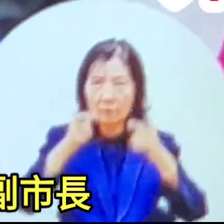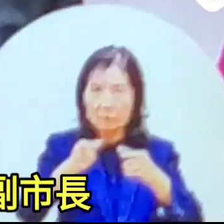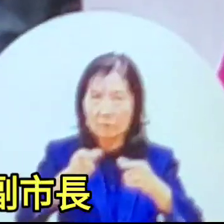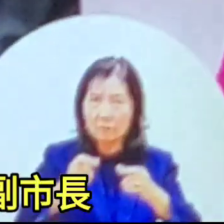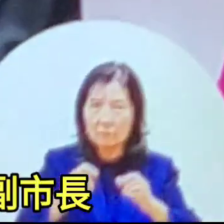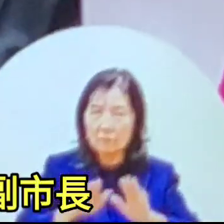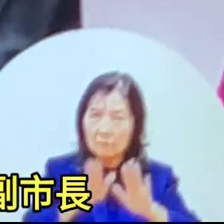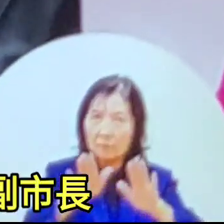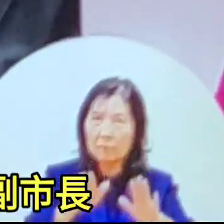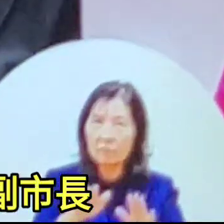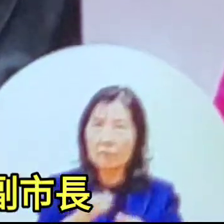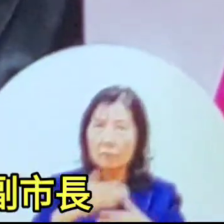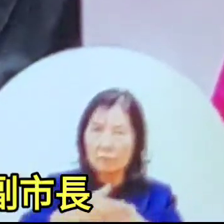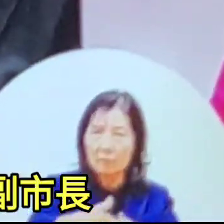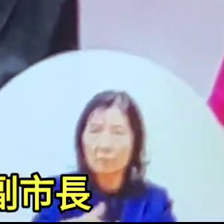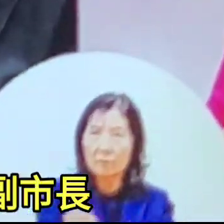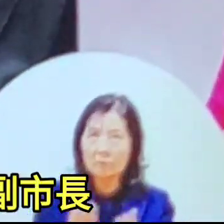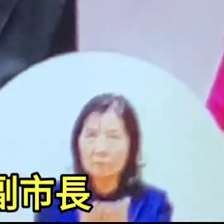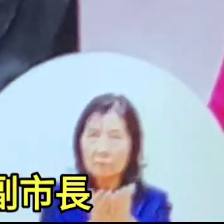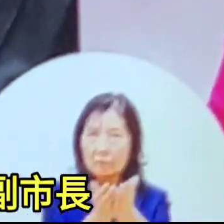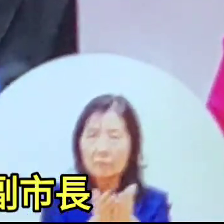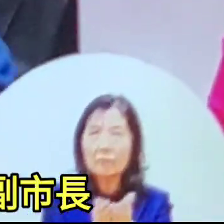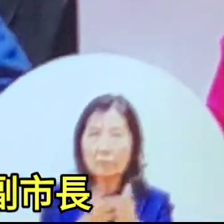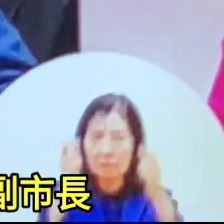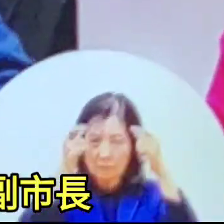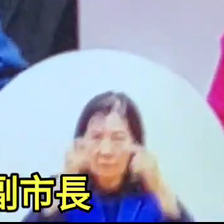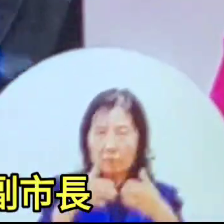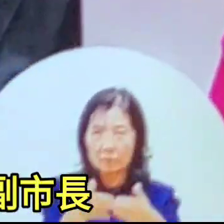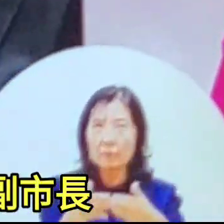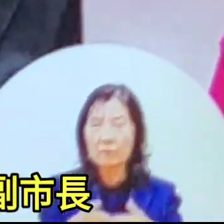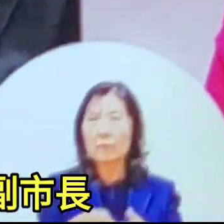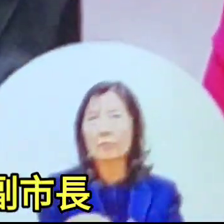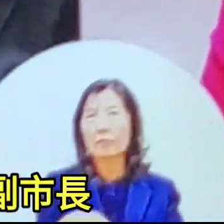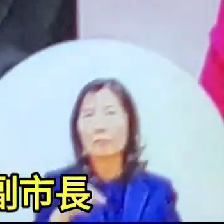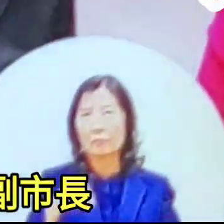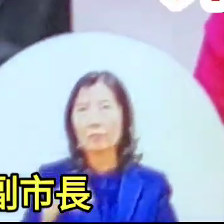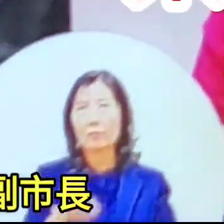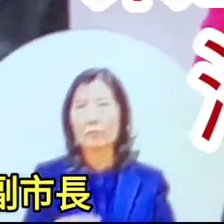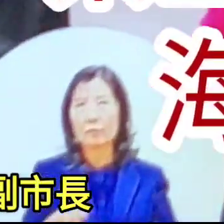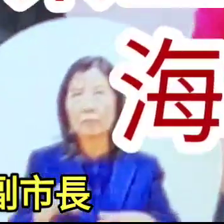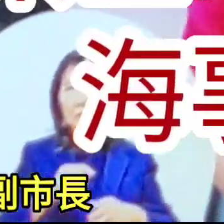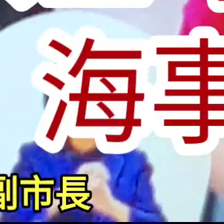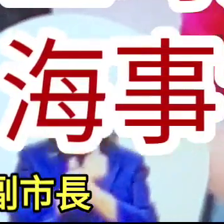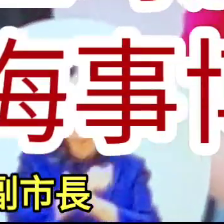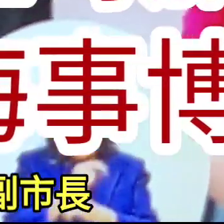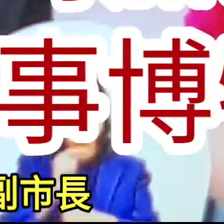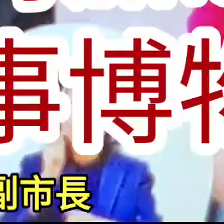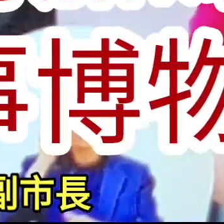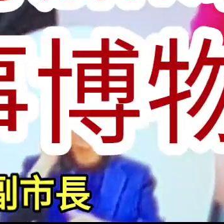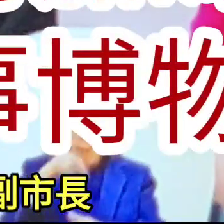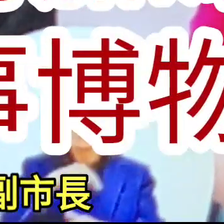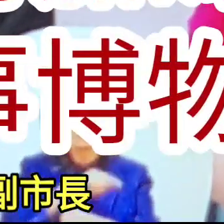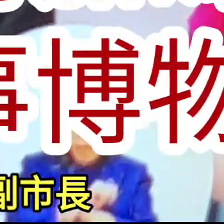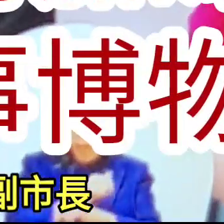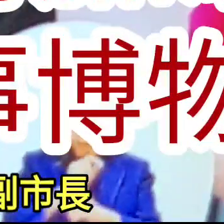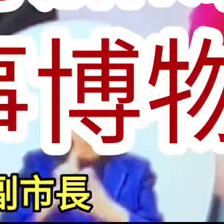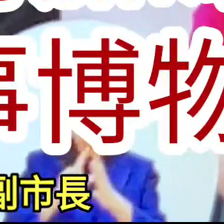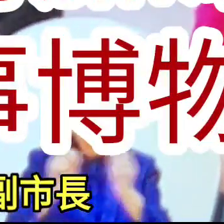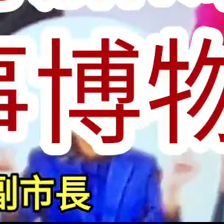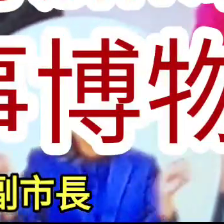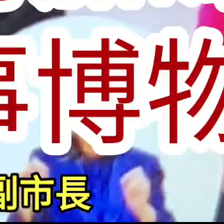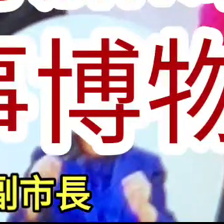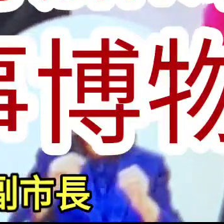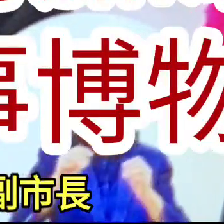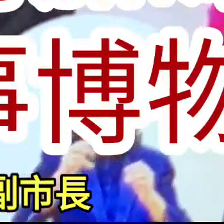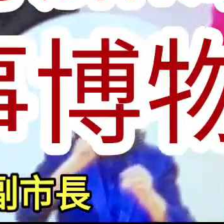这些，刚你讲到船舶对我们高雄很重要，所以我觉得可以再大一点的考虑呢，来往一个永久的这个博物